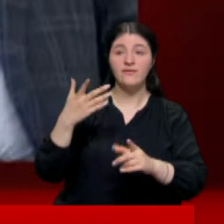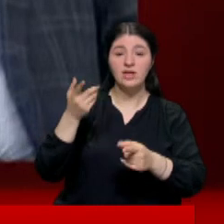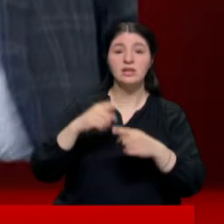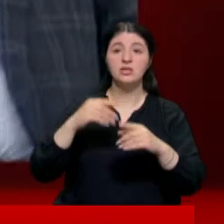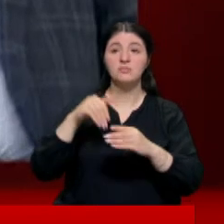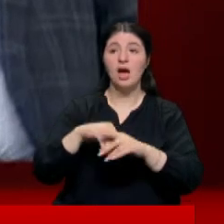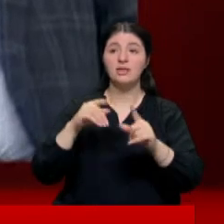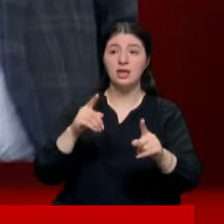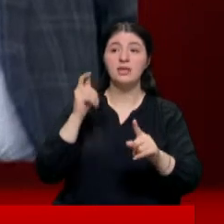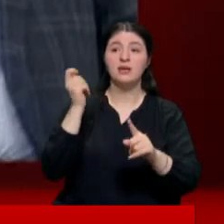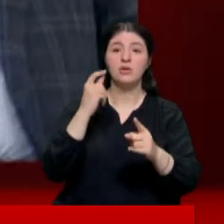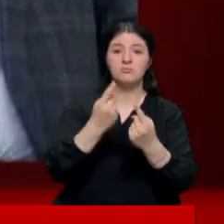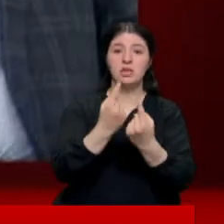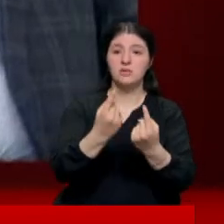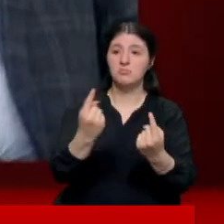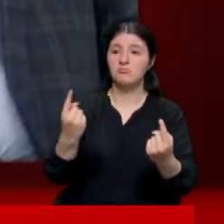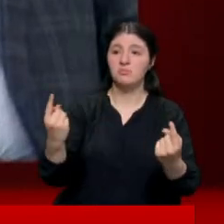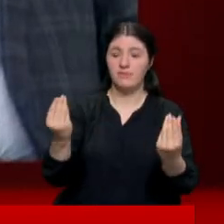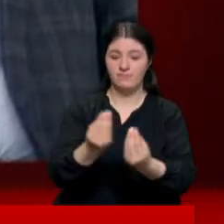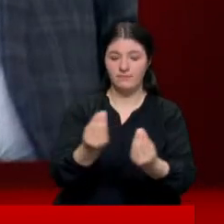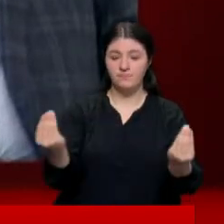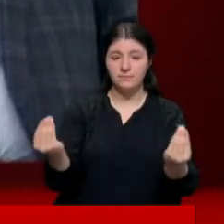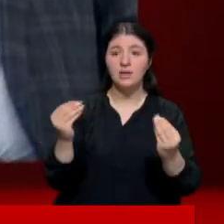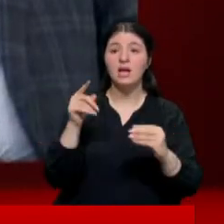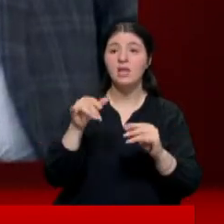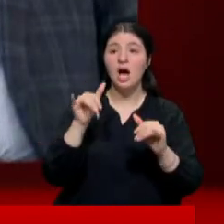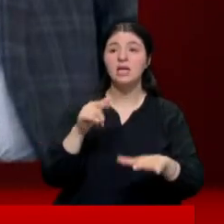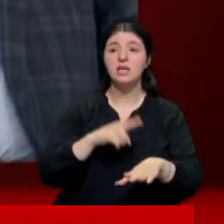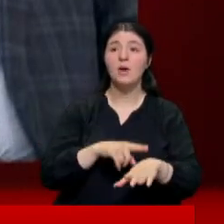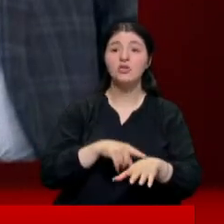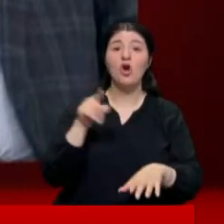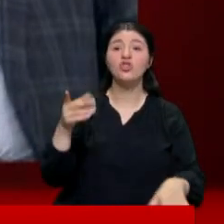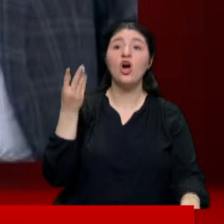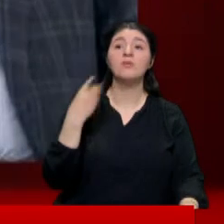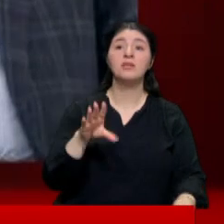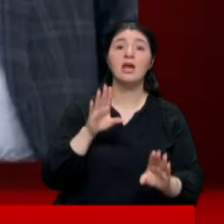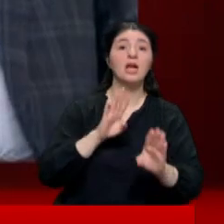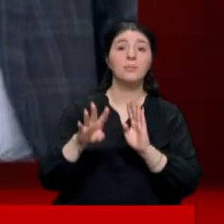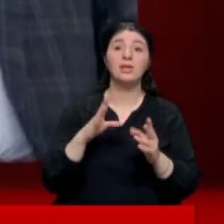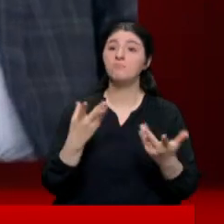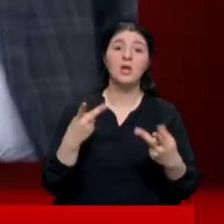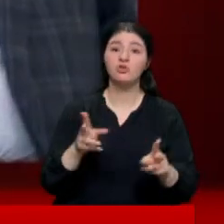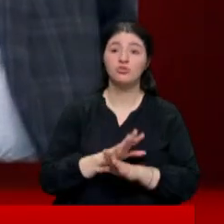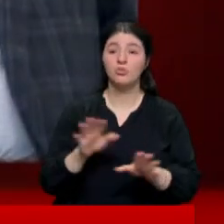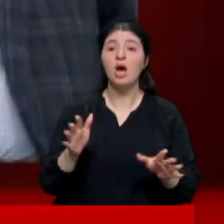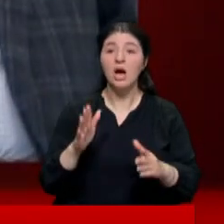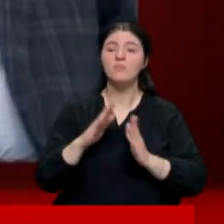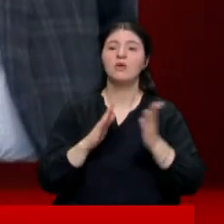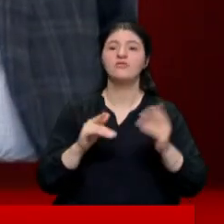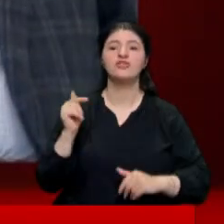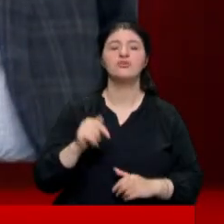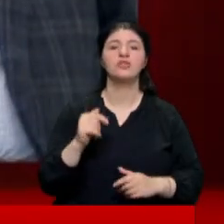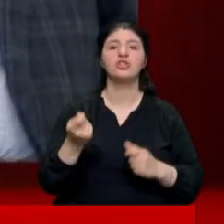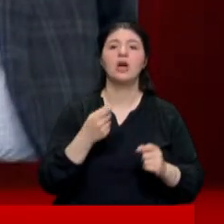partilerin temsilcilerine ait hepsi aynı anda orada olmadan kapılar açılmıyor ama muhalefet